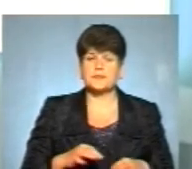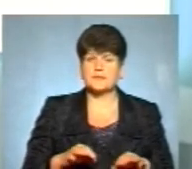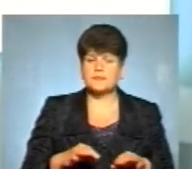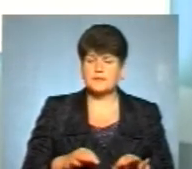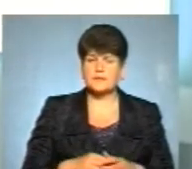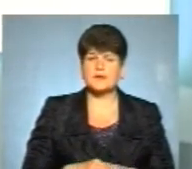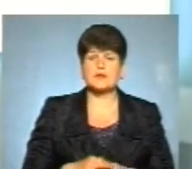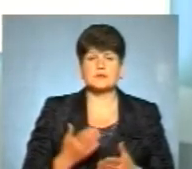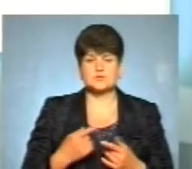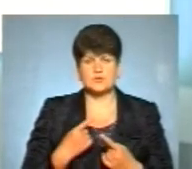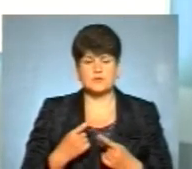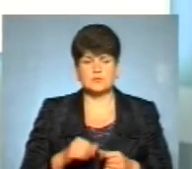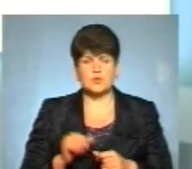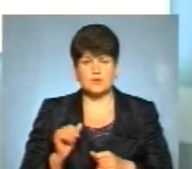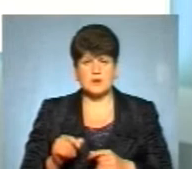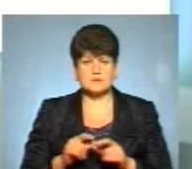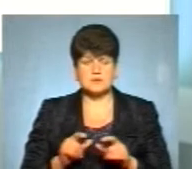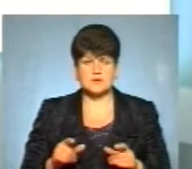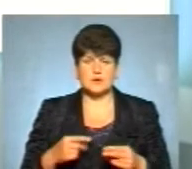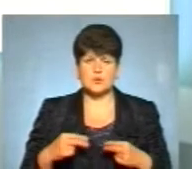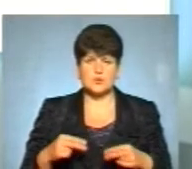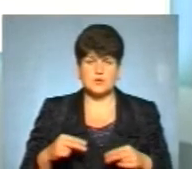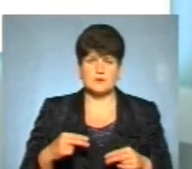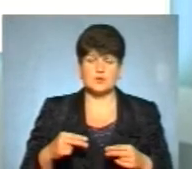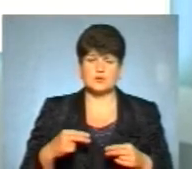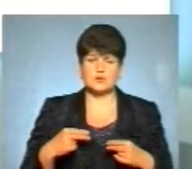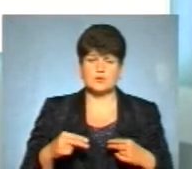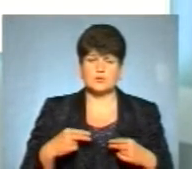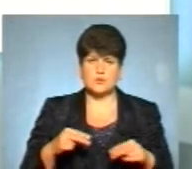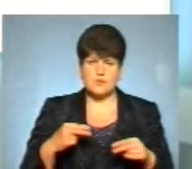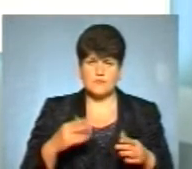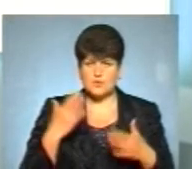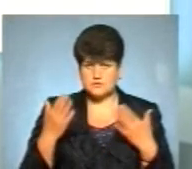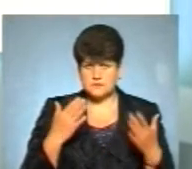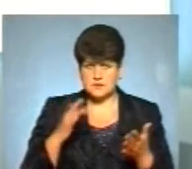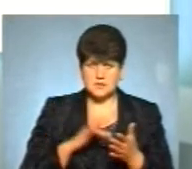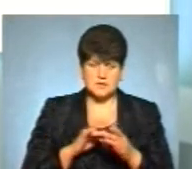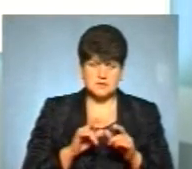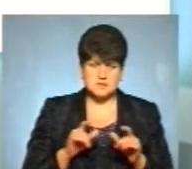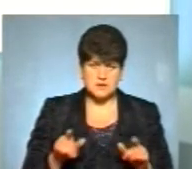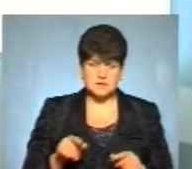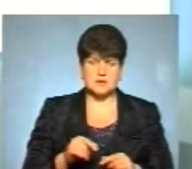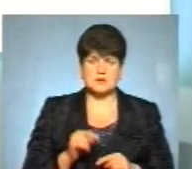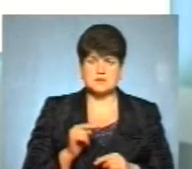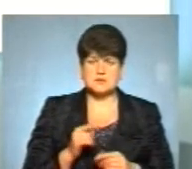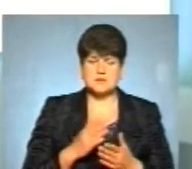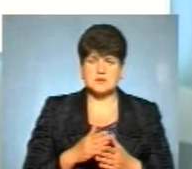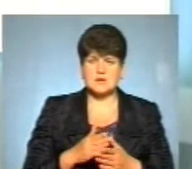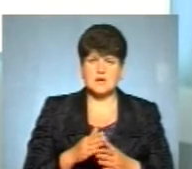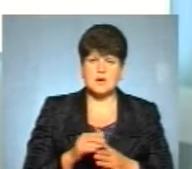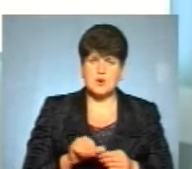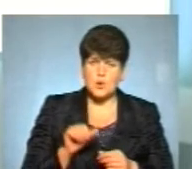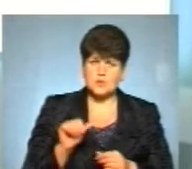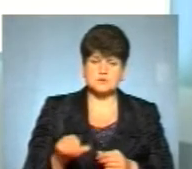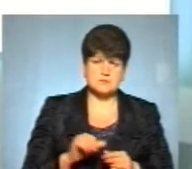про окремо заклади торгівлі і торгово-розважальні центри, до них було теж окреме рішення, це є розмежування в першу